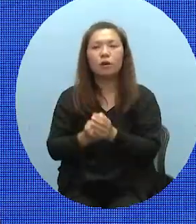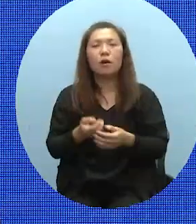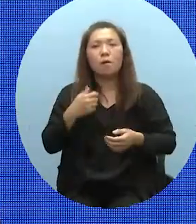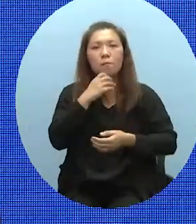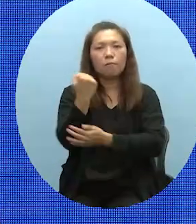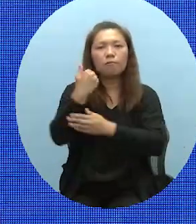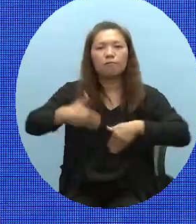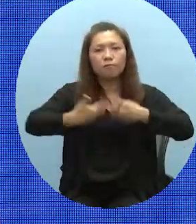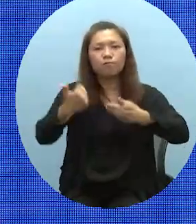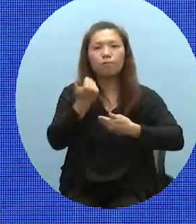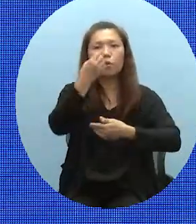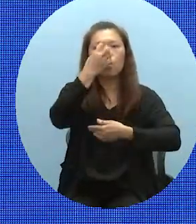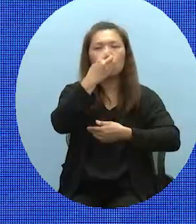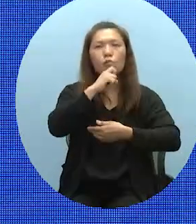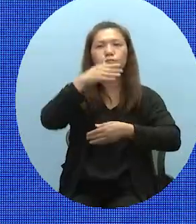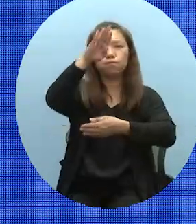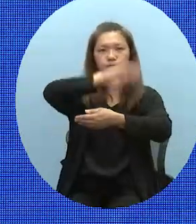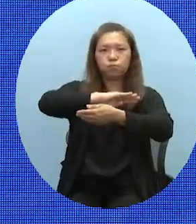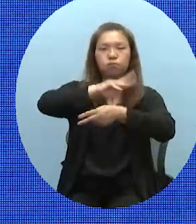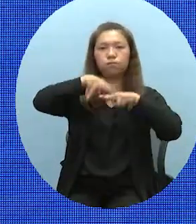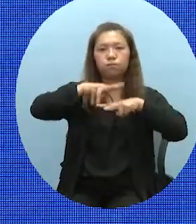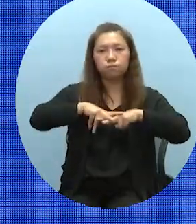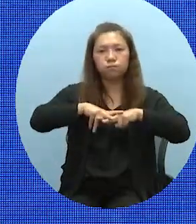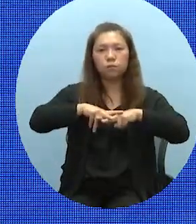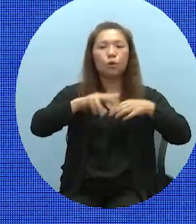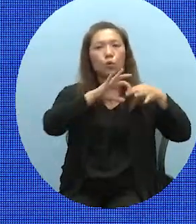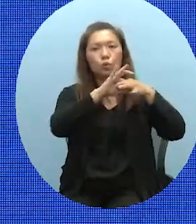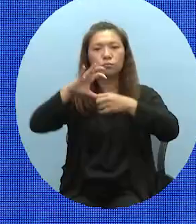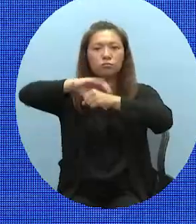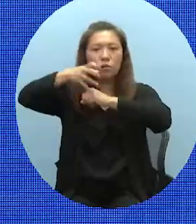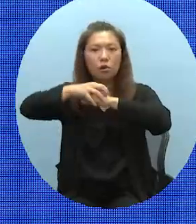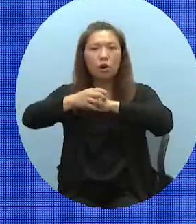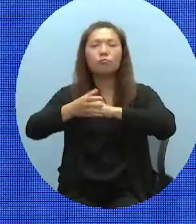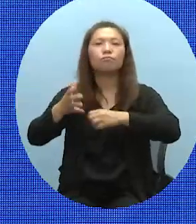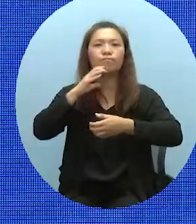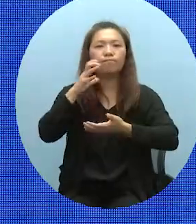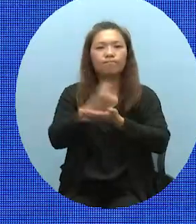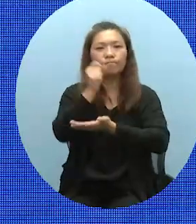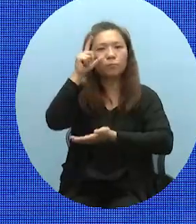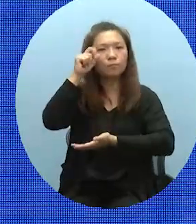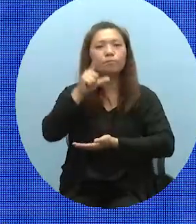好發揮香港背靠祖國聯通世界的獨特優